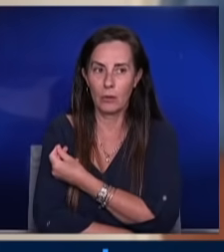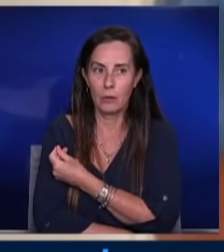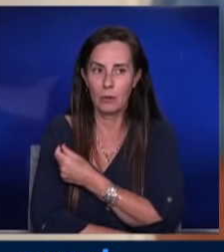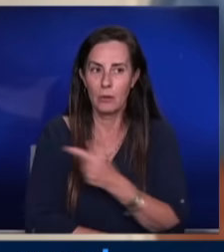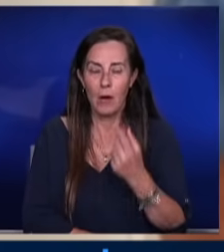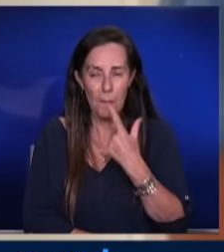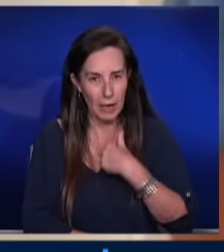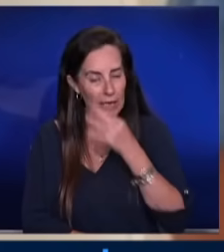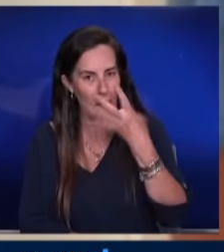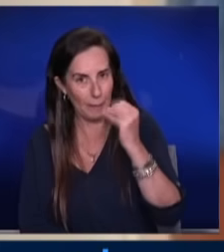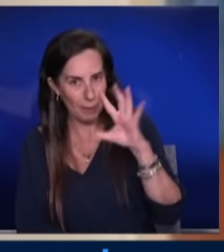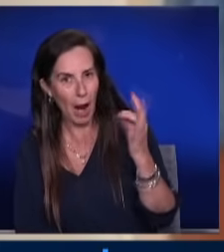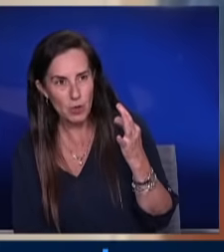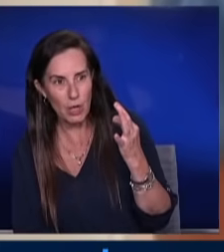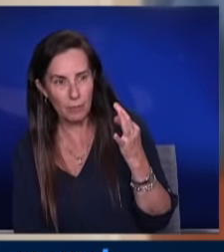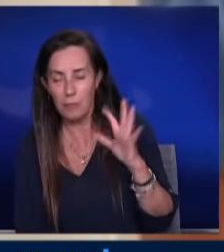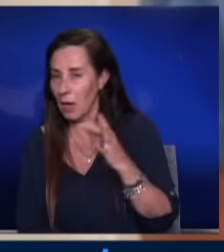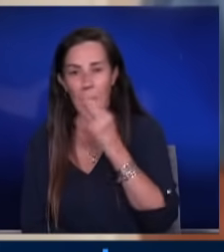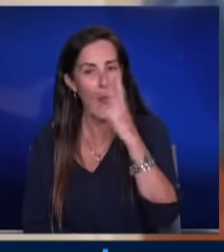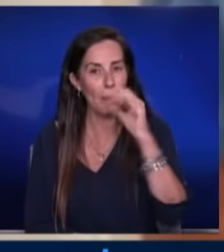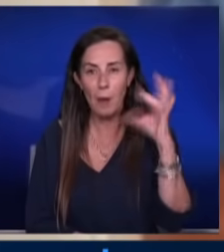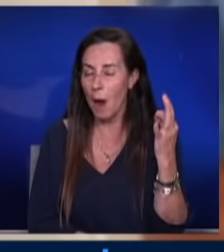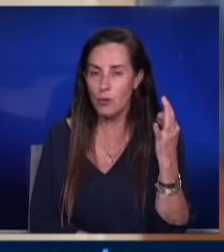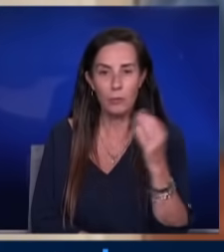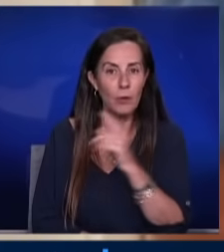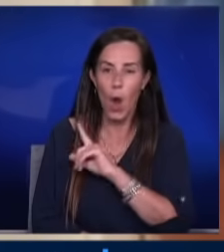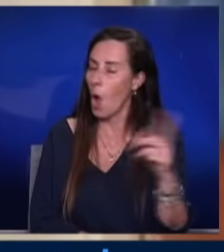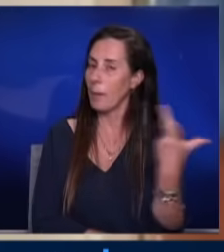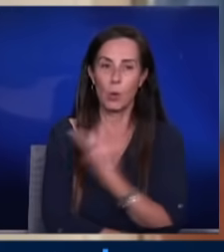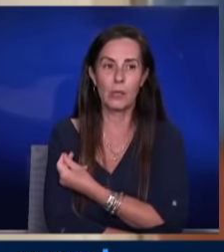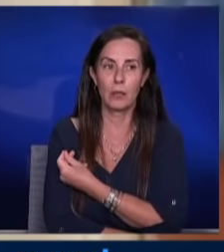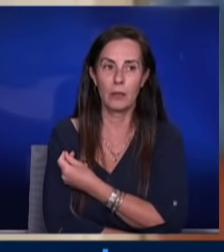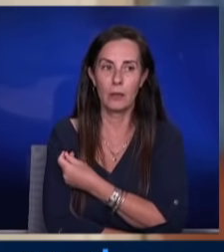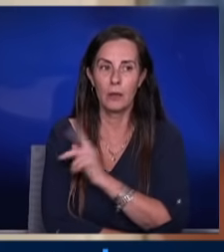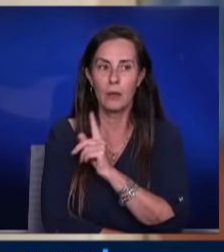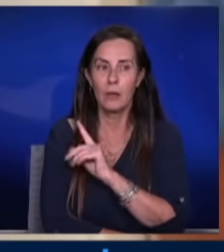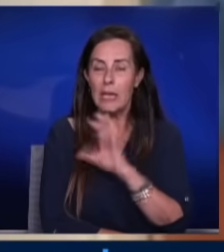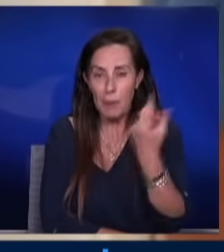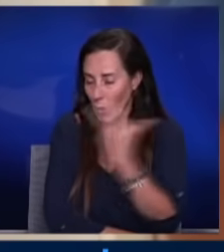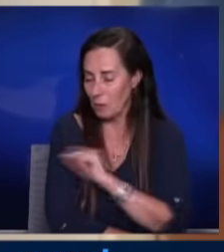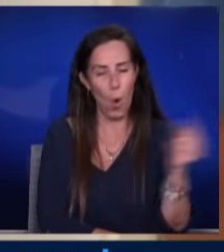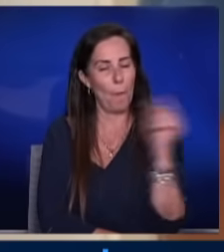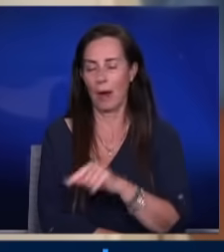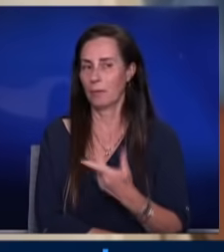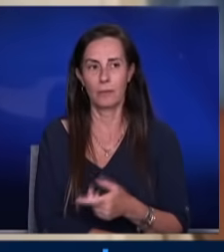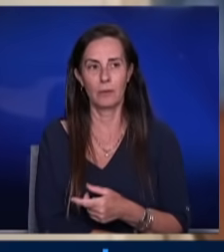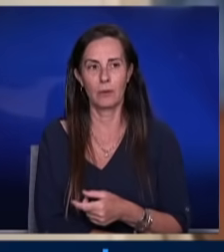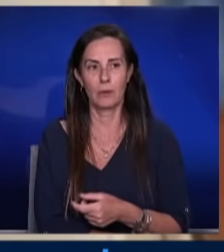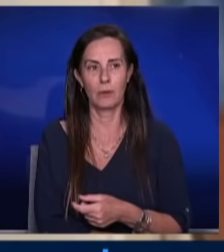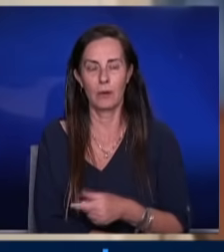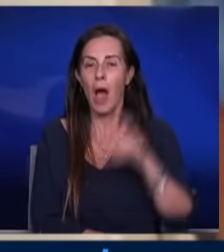קודם בסביבות ה-40-50, גילי ה-40-50, כן. לא מחוסנים, היו מחוסנים, הם לא היו פה. הם לא היו פה, אדם קובע את